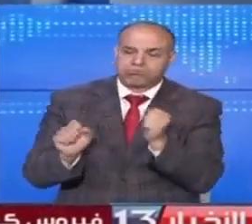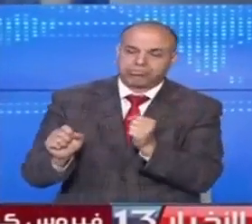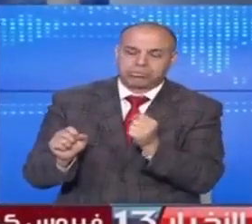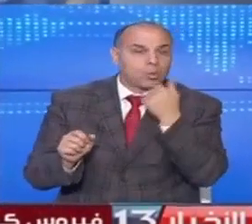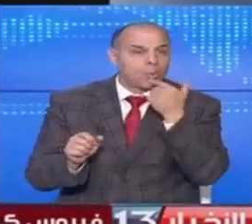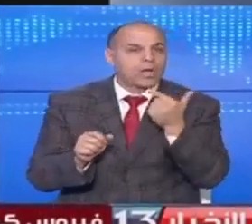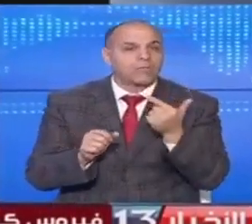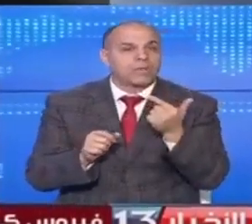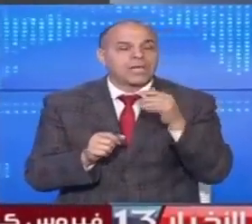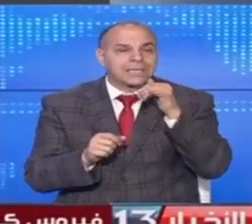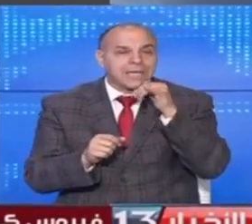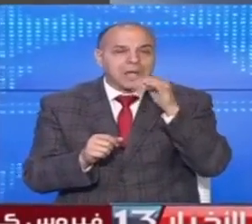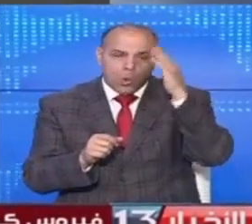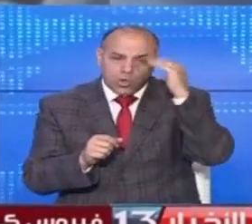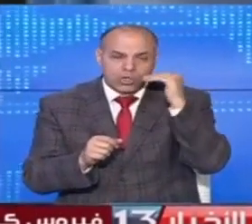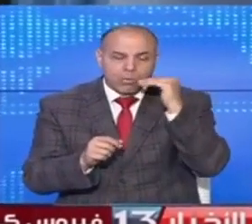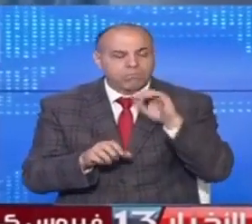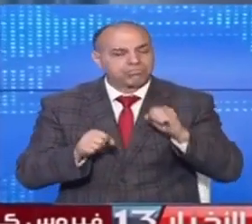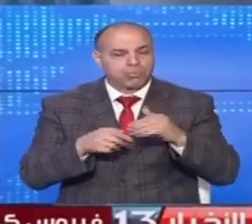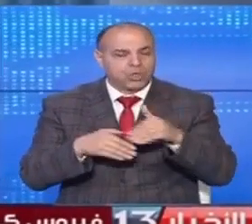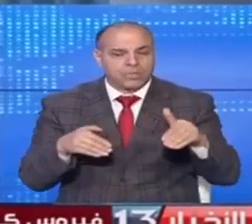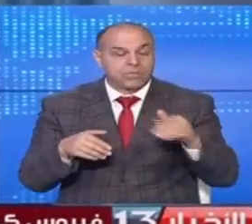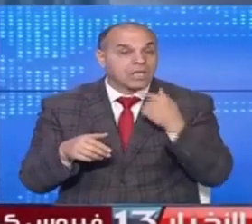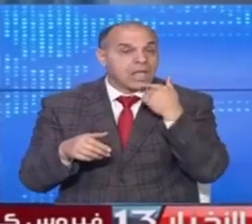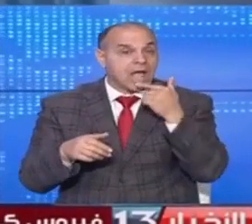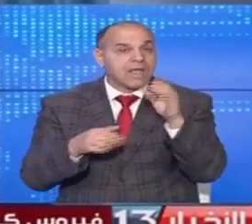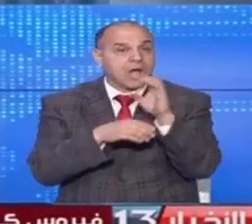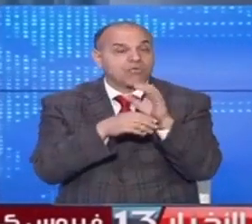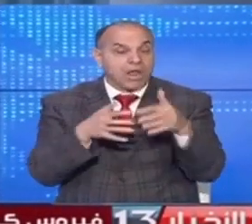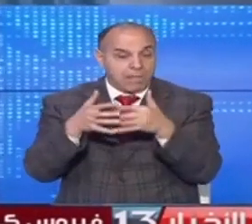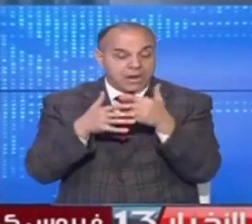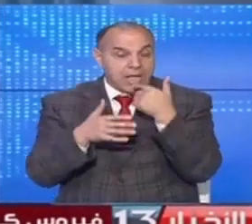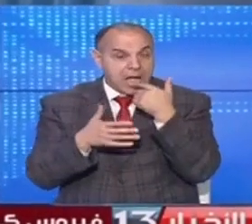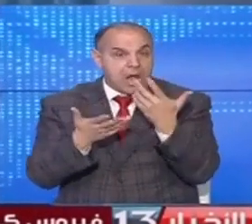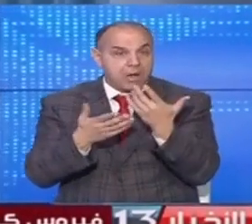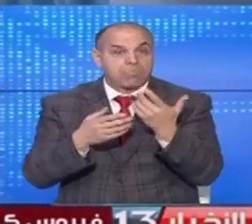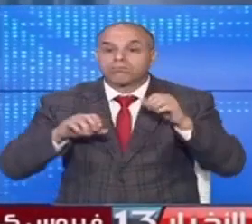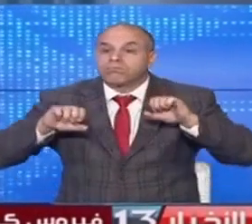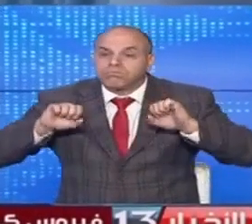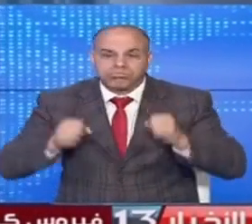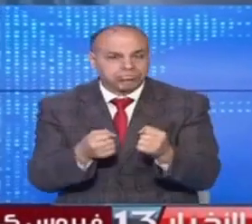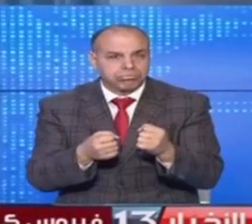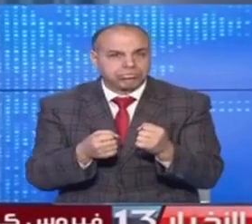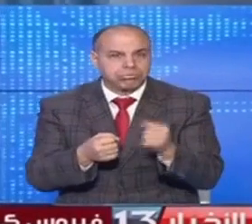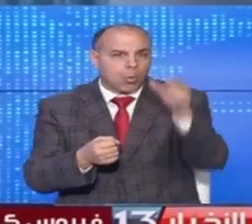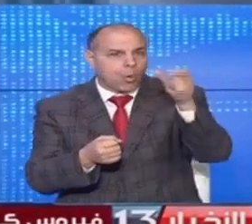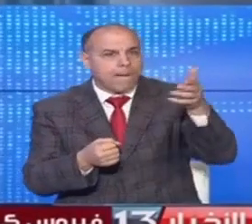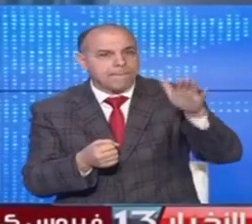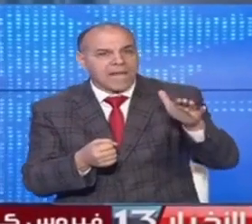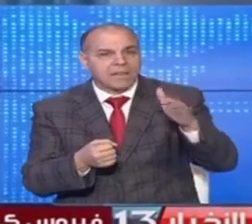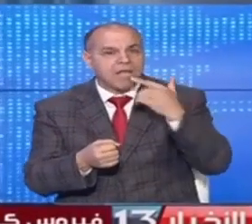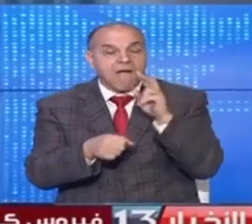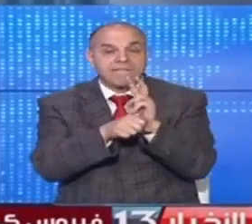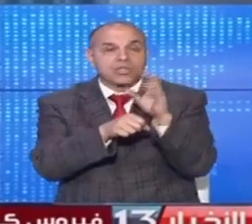غرار ايران وايطاليا وكوريا الجنوبيه وفي ولايه كاليفورنيا الامريكيه اعلنت حاله الطوارئ يبعد وفات مواطن اصيب